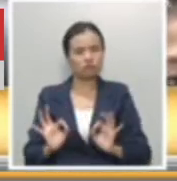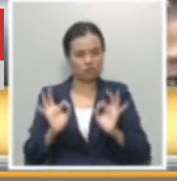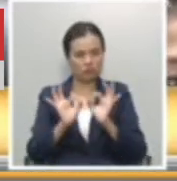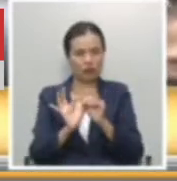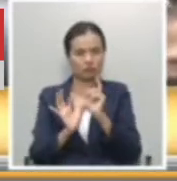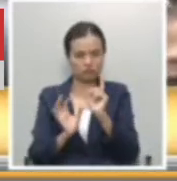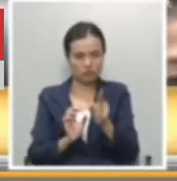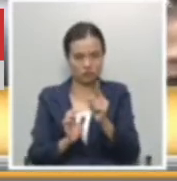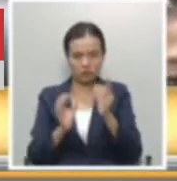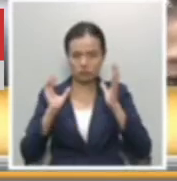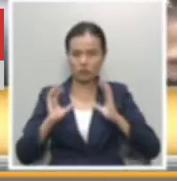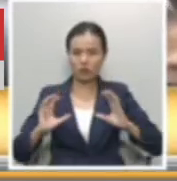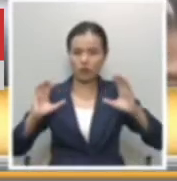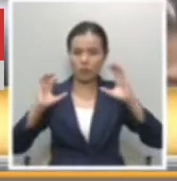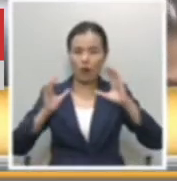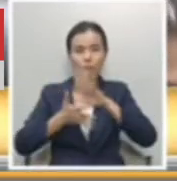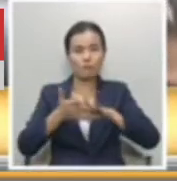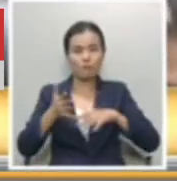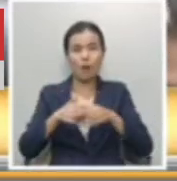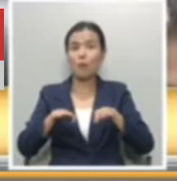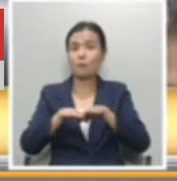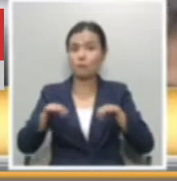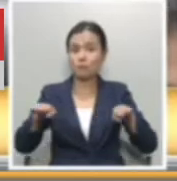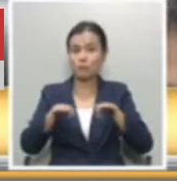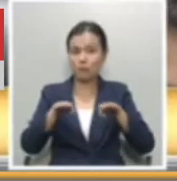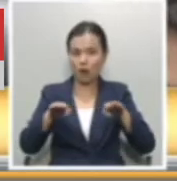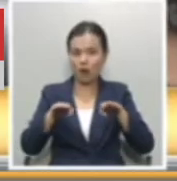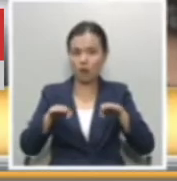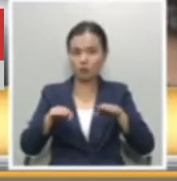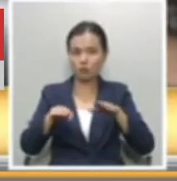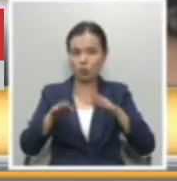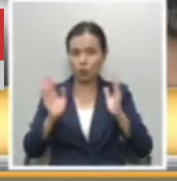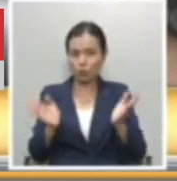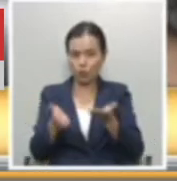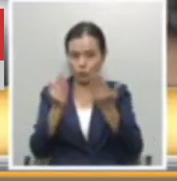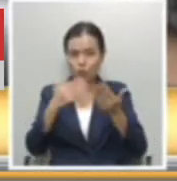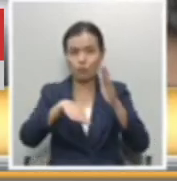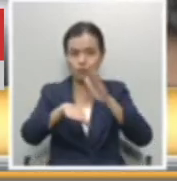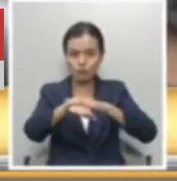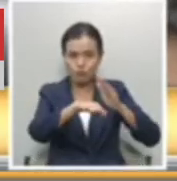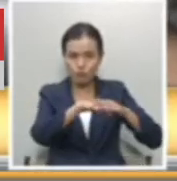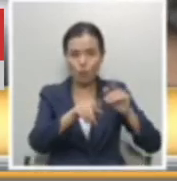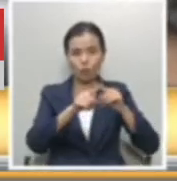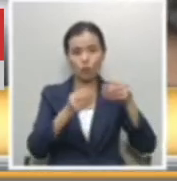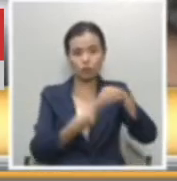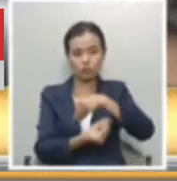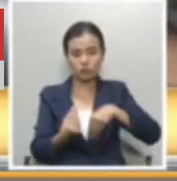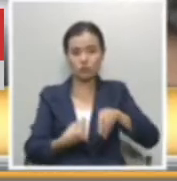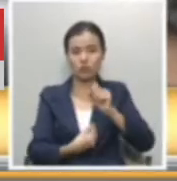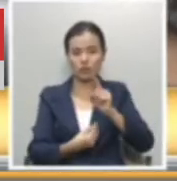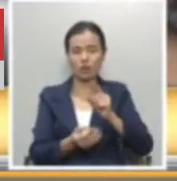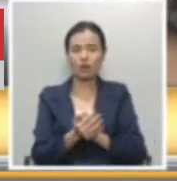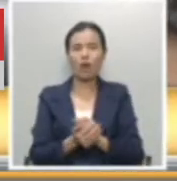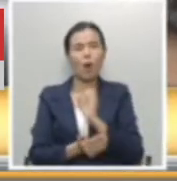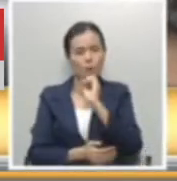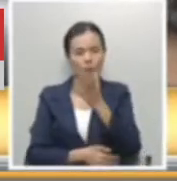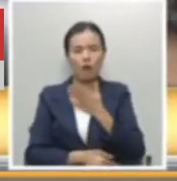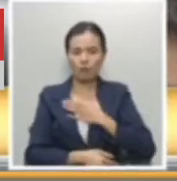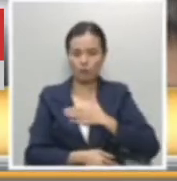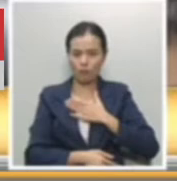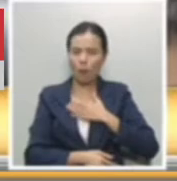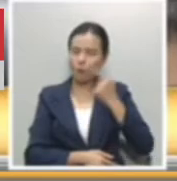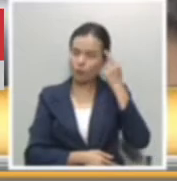ที่รัฐบาลจะต้องออกมาตรการในการกระตุ้นเศรษฐกิจ กับผมกราบเรียนท่านประธานครับผมเห็นด้วยนะ